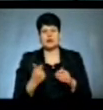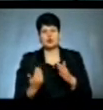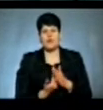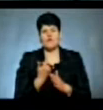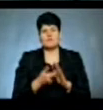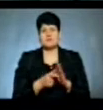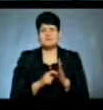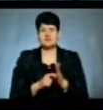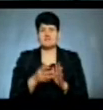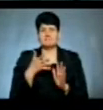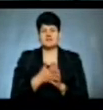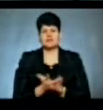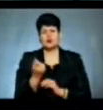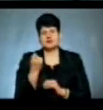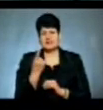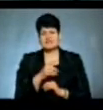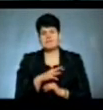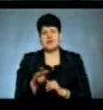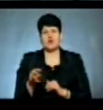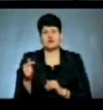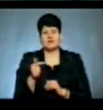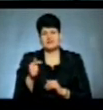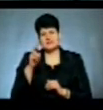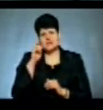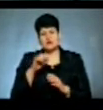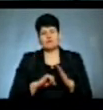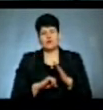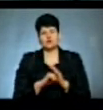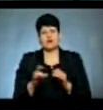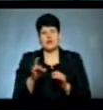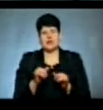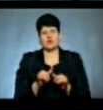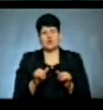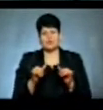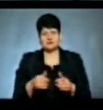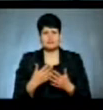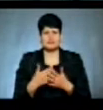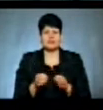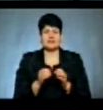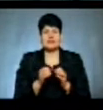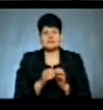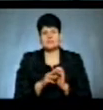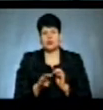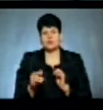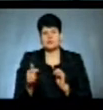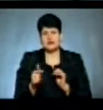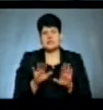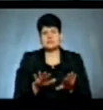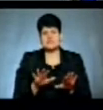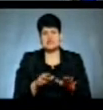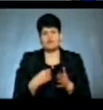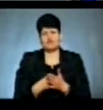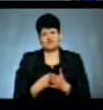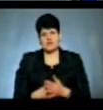приміщення витратили майже 11 мільйонів гривень з Державного фонду регіонального розвитку та майже 10 мільйонів гривень з місцевого